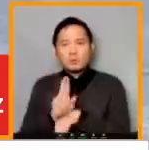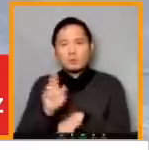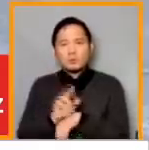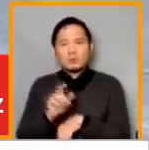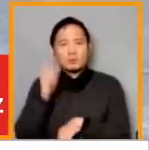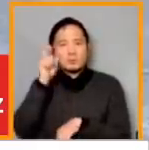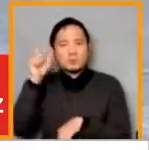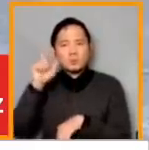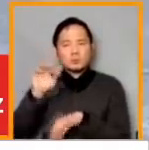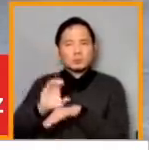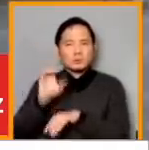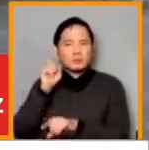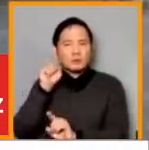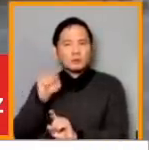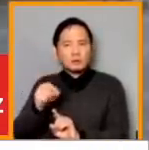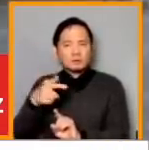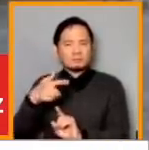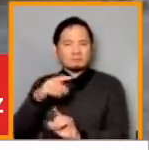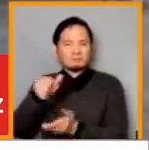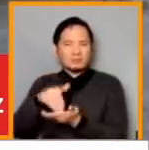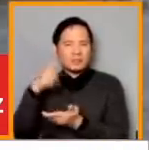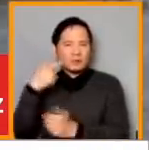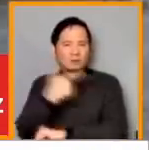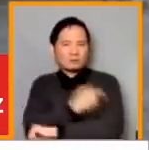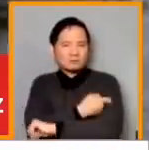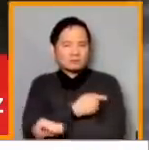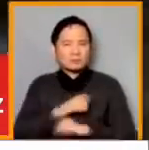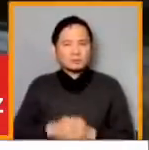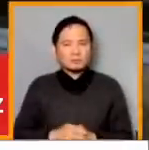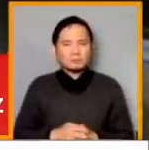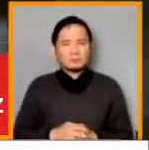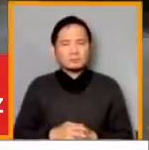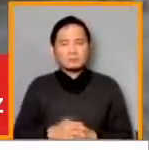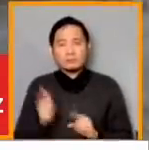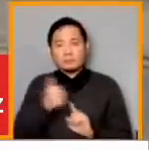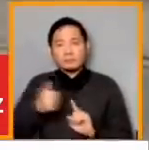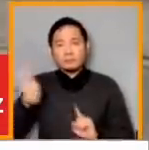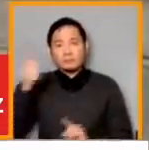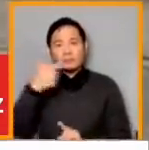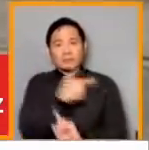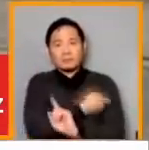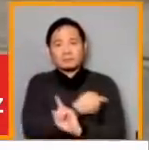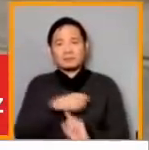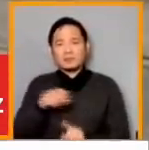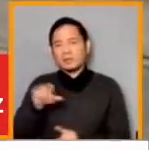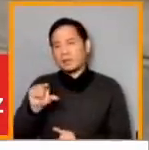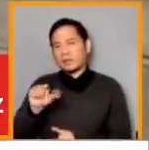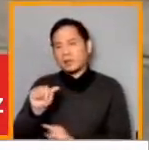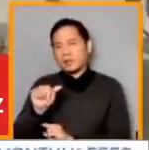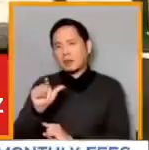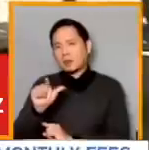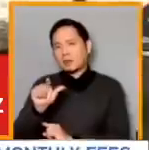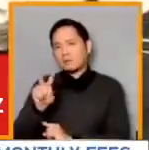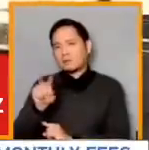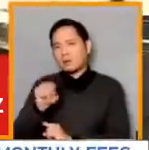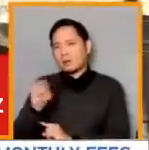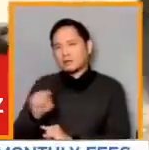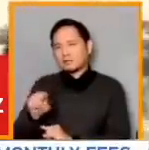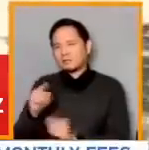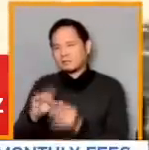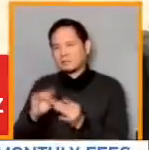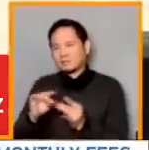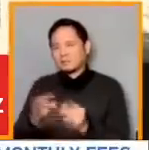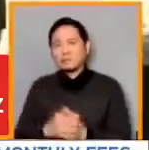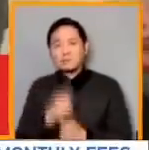COVID-19 vaccination sites. Paliwanag ni Vaccine Czar Secretary Carlito Galvez Jr., ito'y para dumami ang magpapabakuna kontra COVID